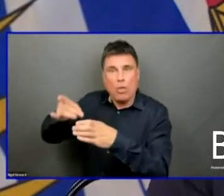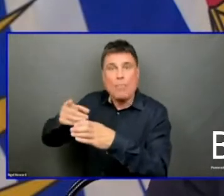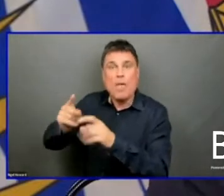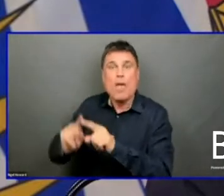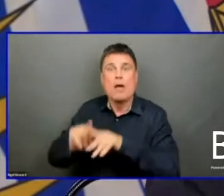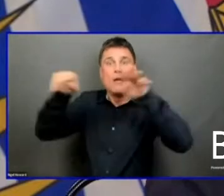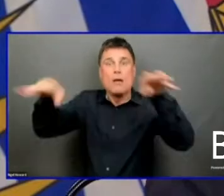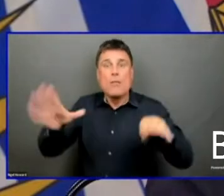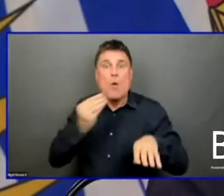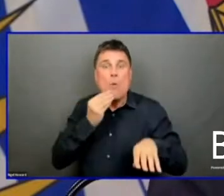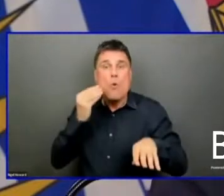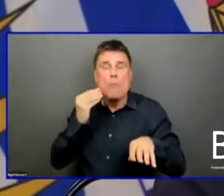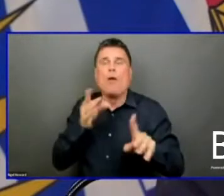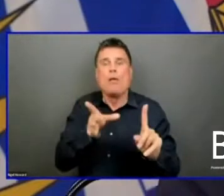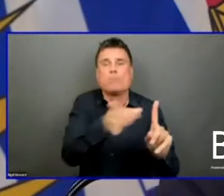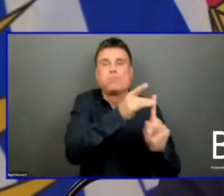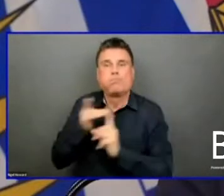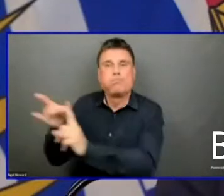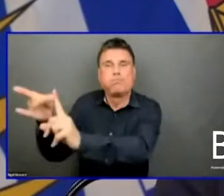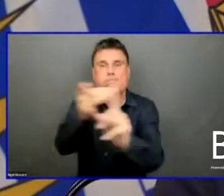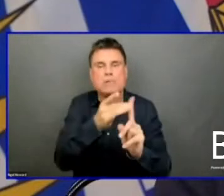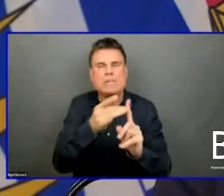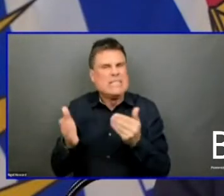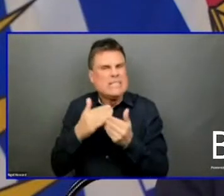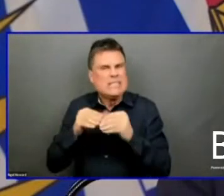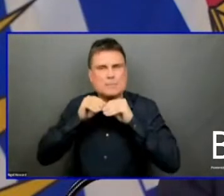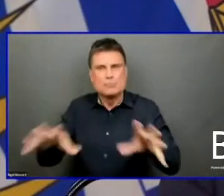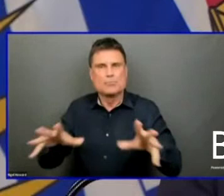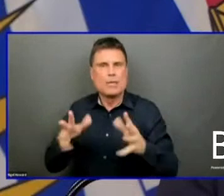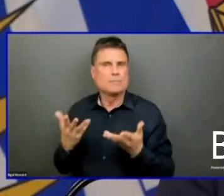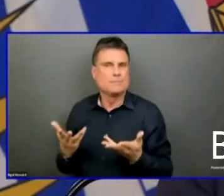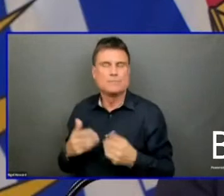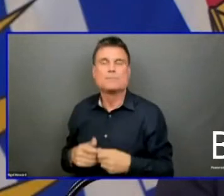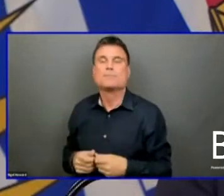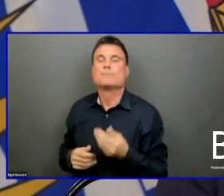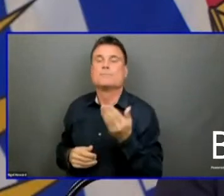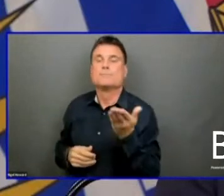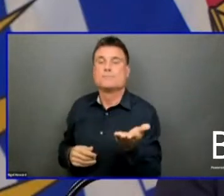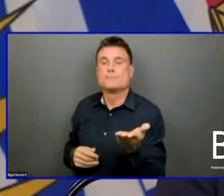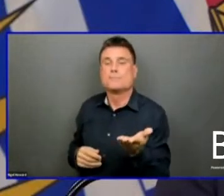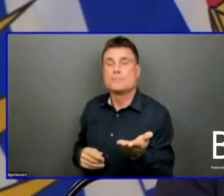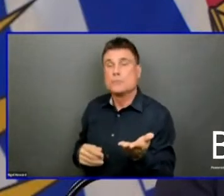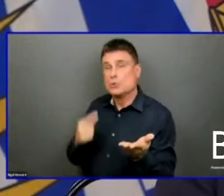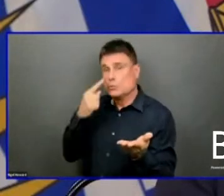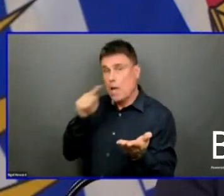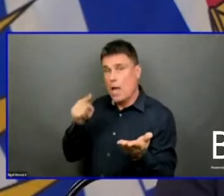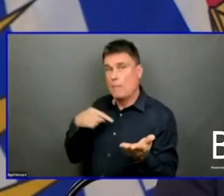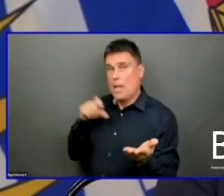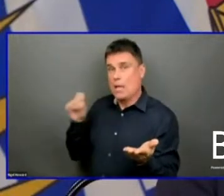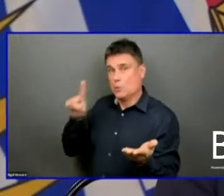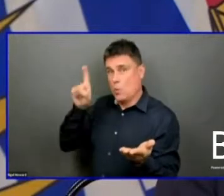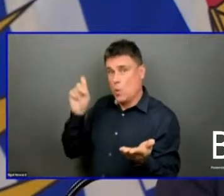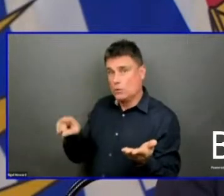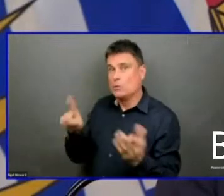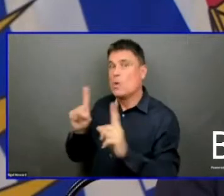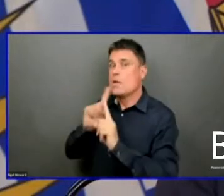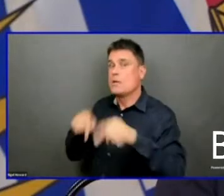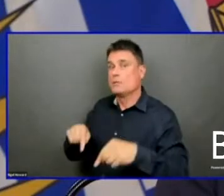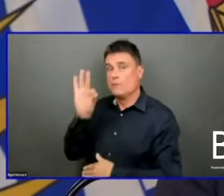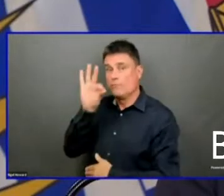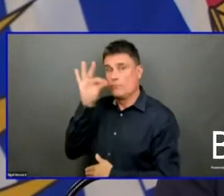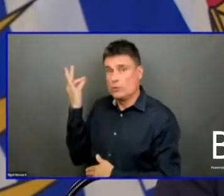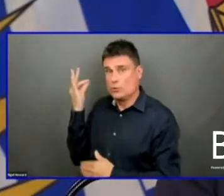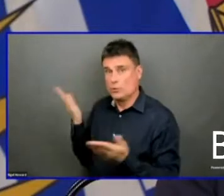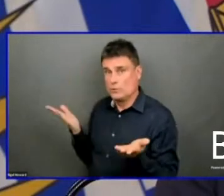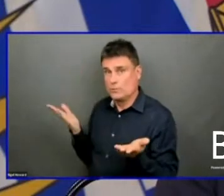answer 都有 from 了 Minister 但你没 as 有 well. 去遵 Thanks. 守。 You've cited the data today showing, why it's so important to do mass community